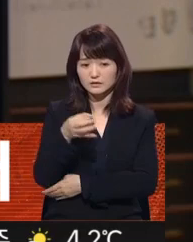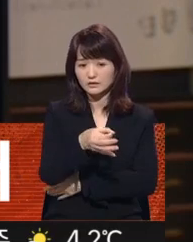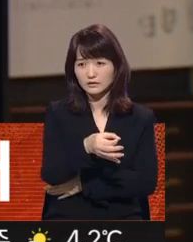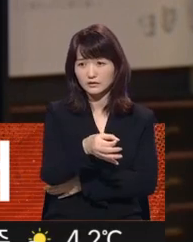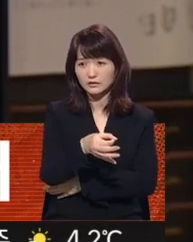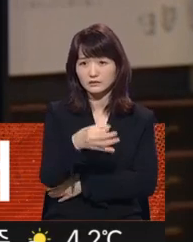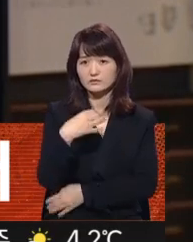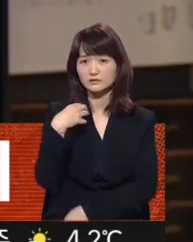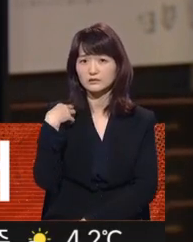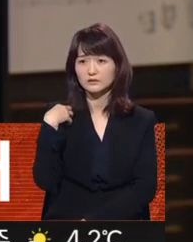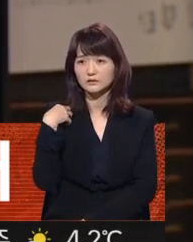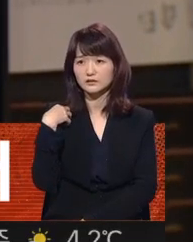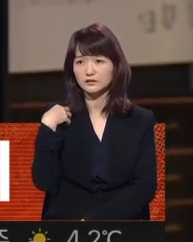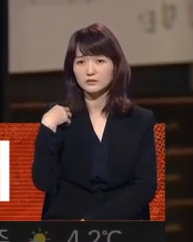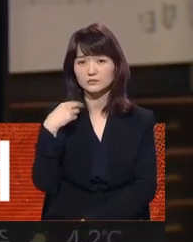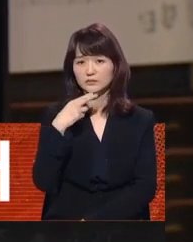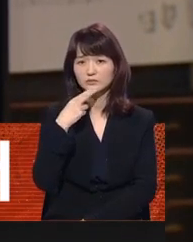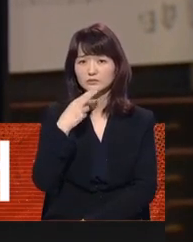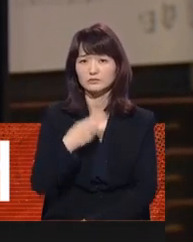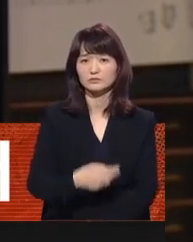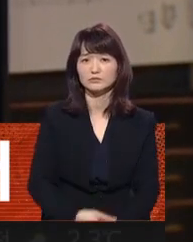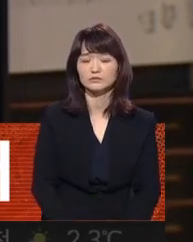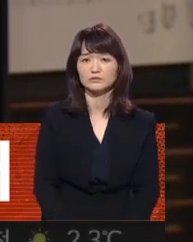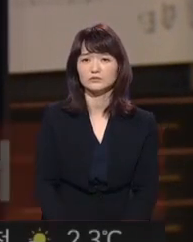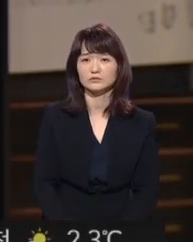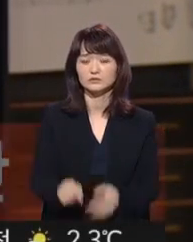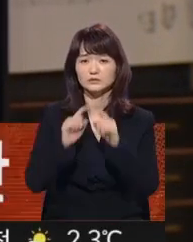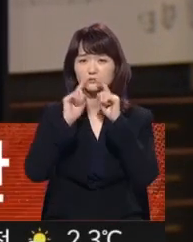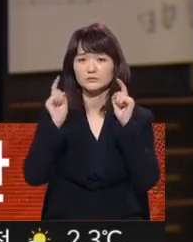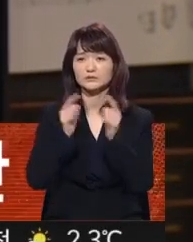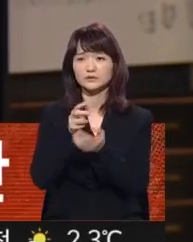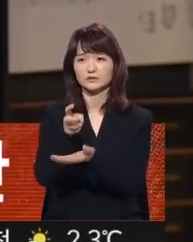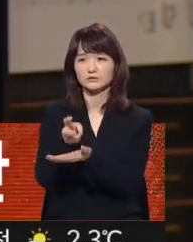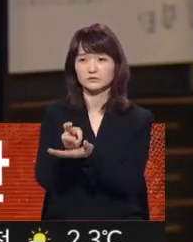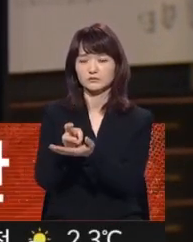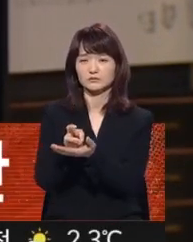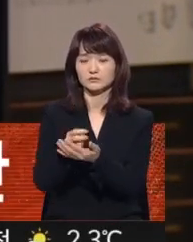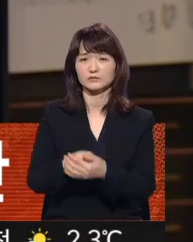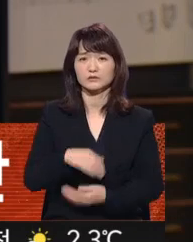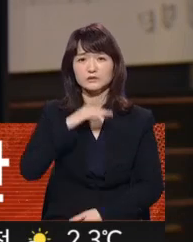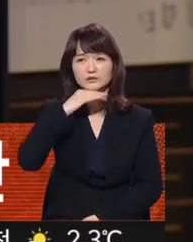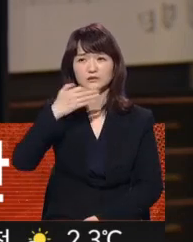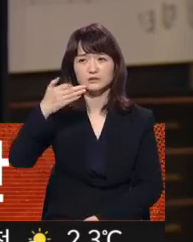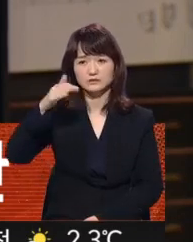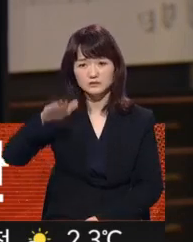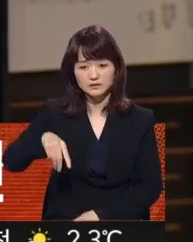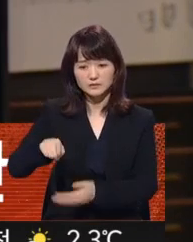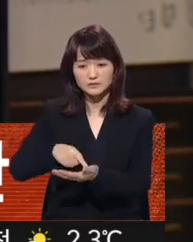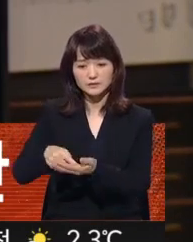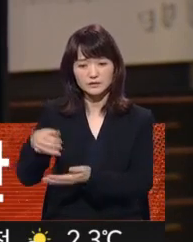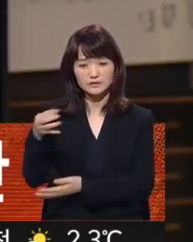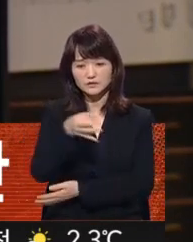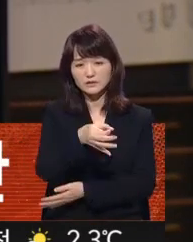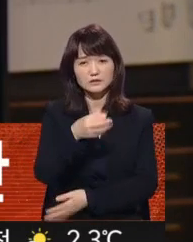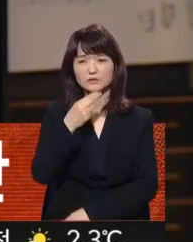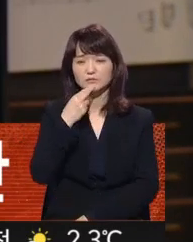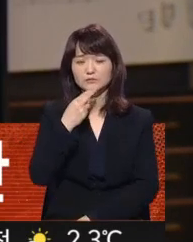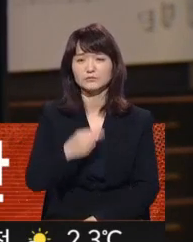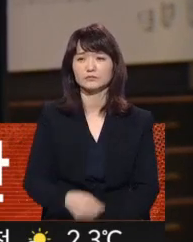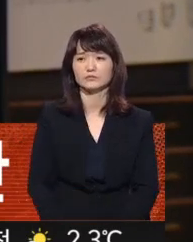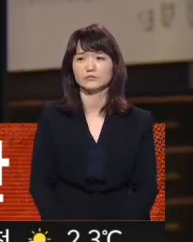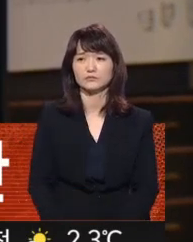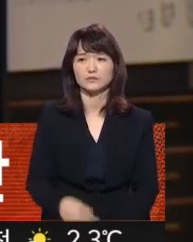어떤 책임이라든지 능력이 부족합니다 그래서 우리 민법상으로는 미성년자한테는 배상 의무가 없지만 불법행위 시에